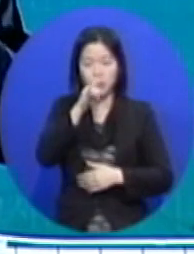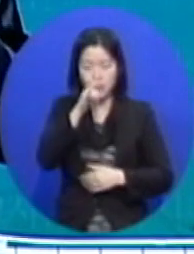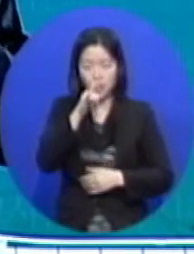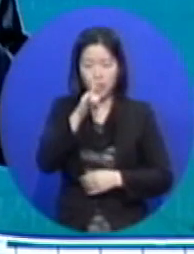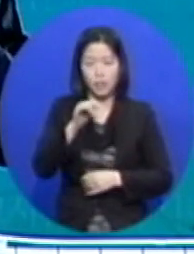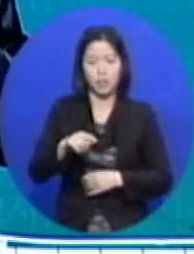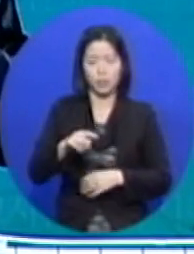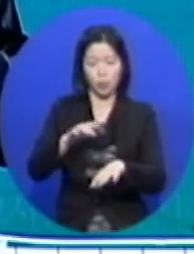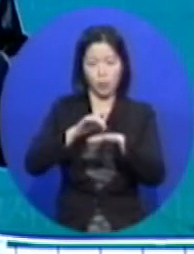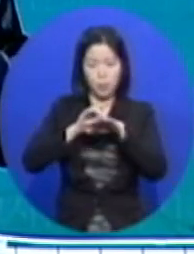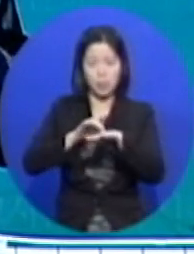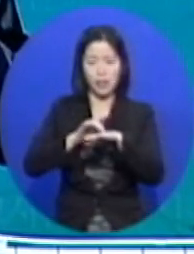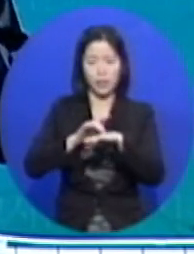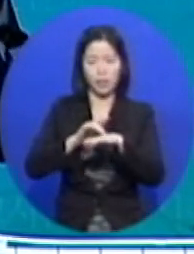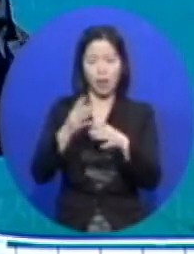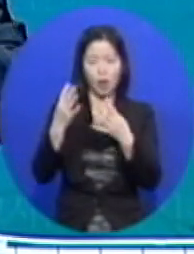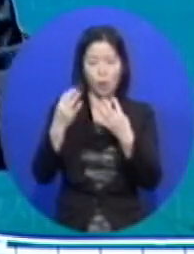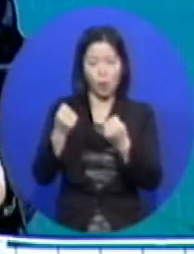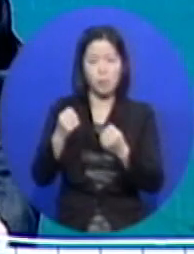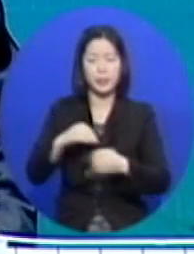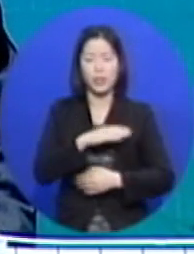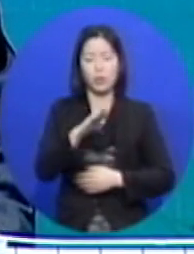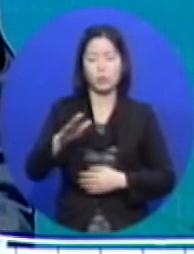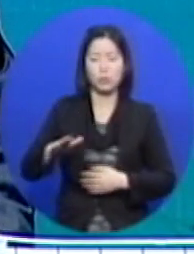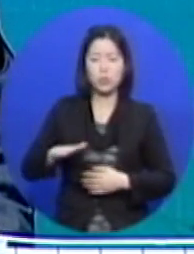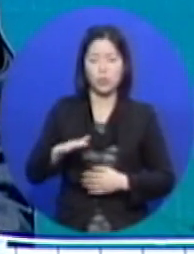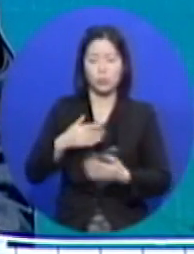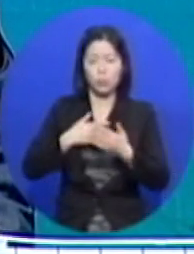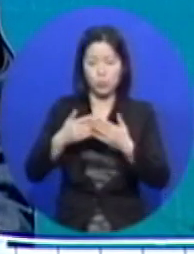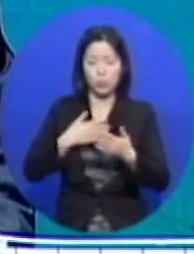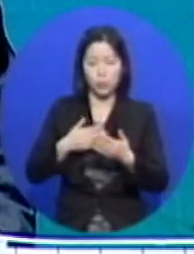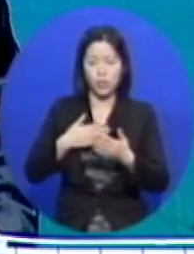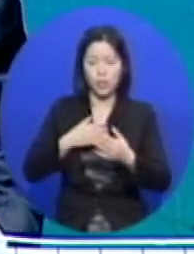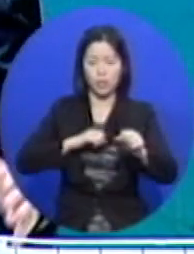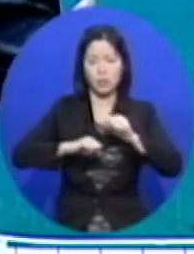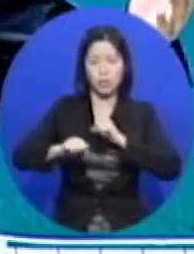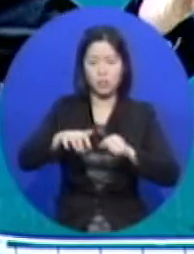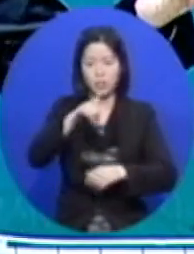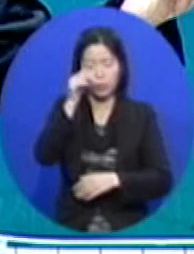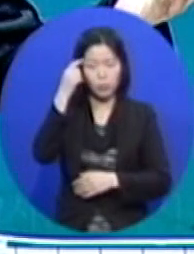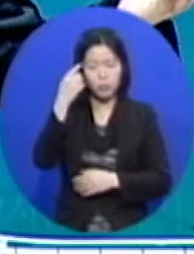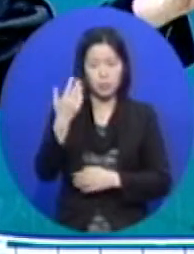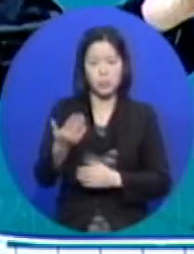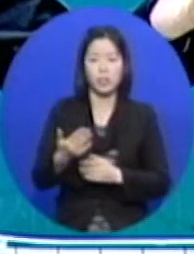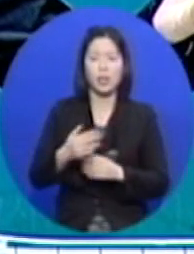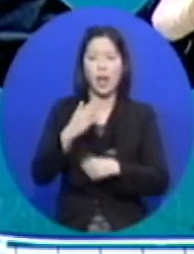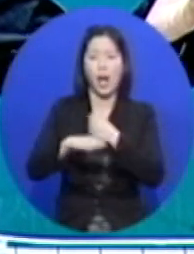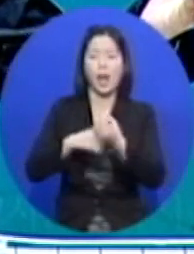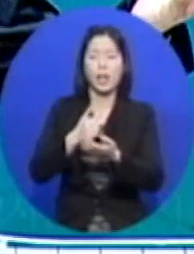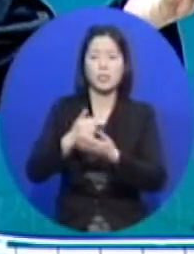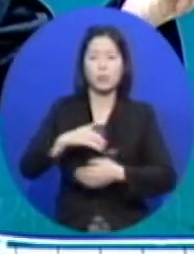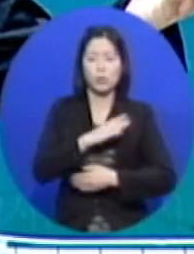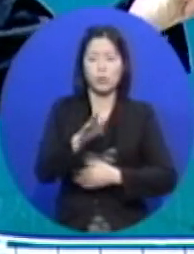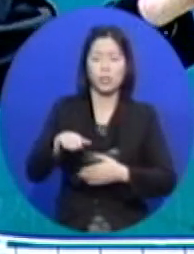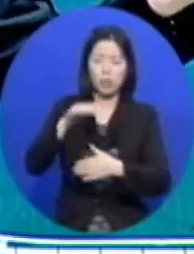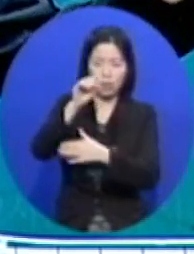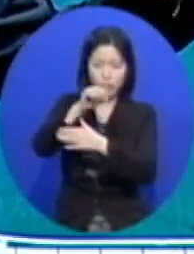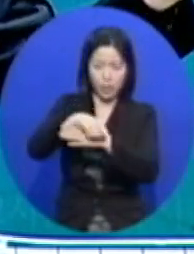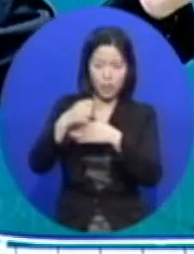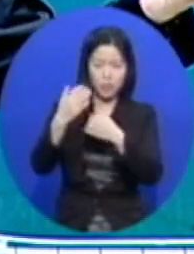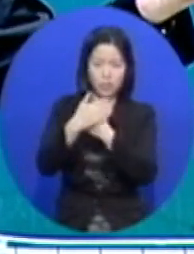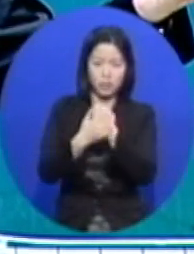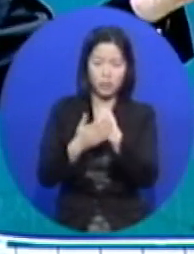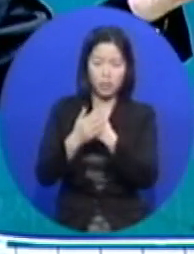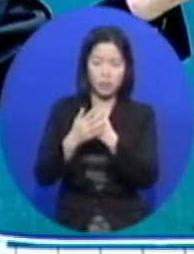얼마나 무섭게 우리 가운데 역사하고 있나요 하나님이 우리에게 허락하시는 에는 알 수 없이